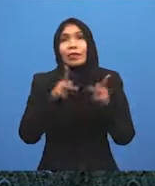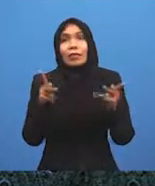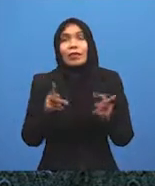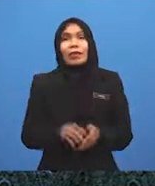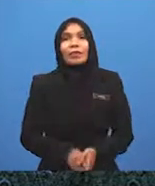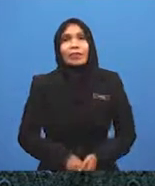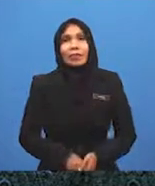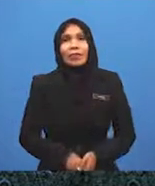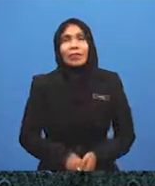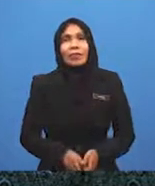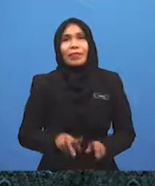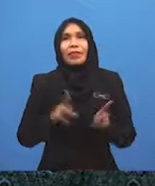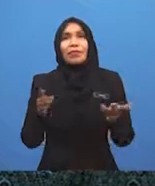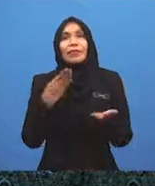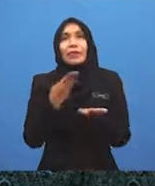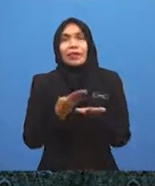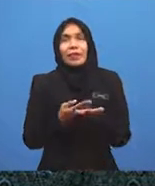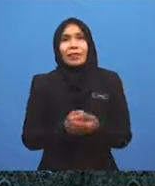Benny. Khabar baik.